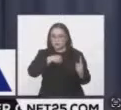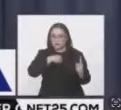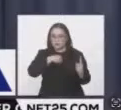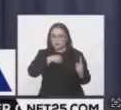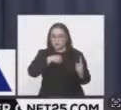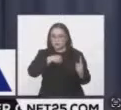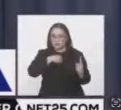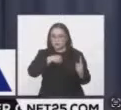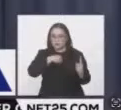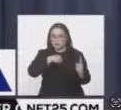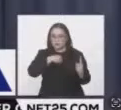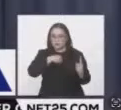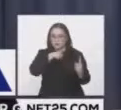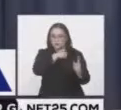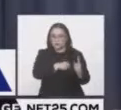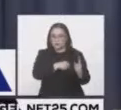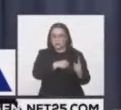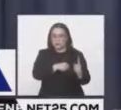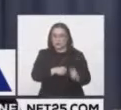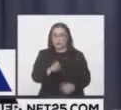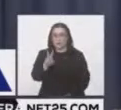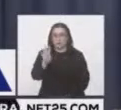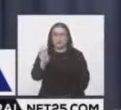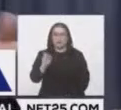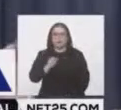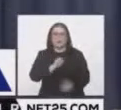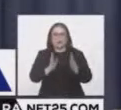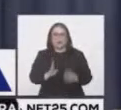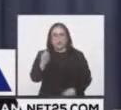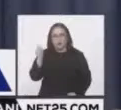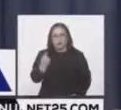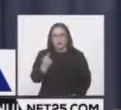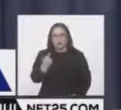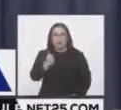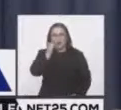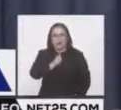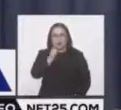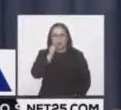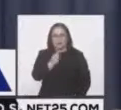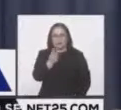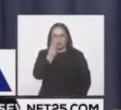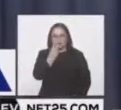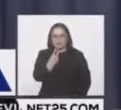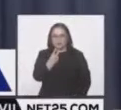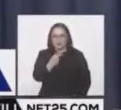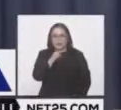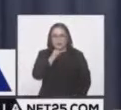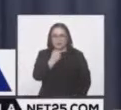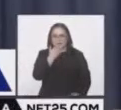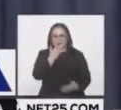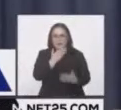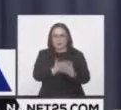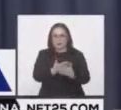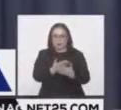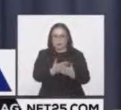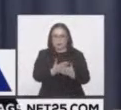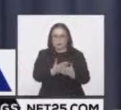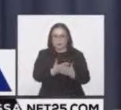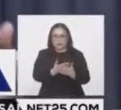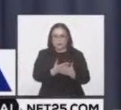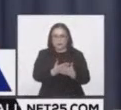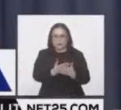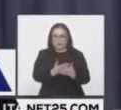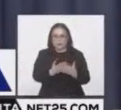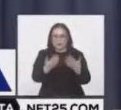kay ano Idel makikita kami araw-araw hindi maganda na na